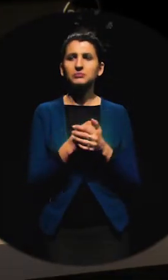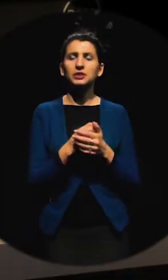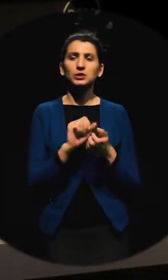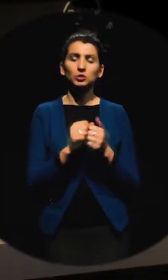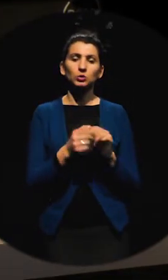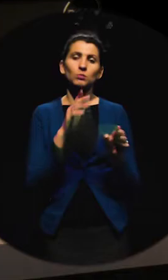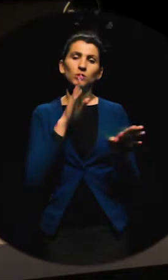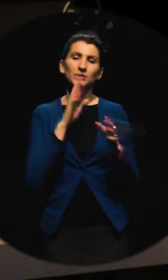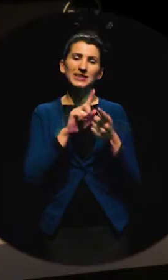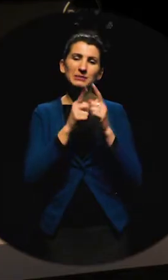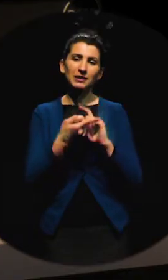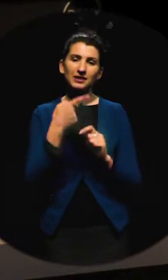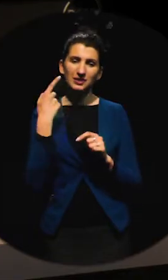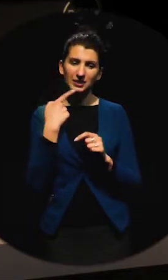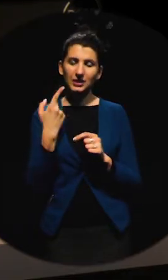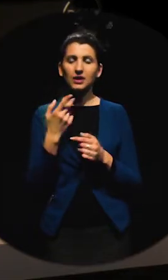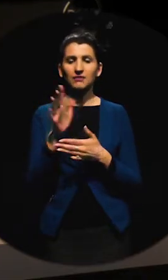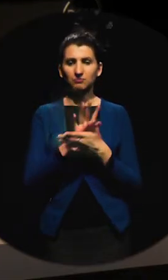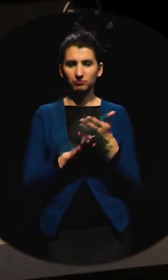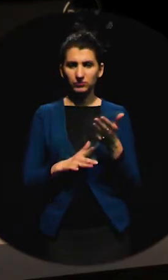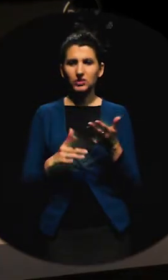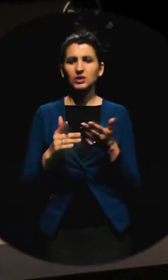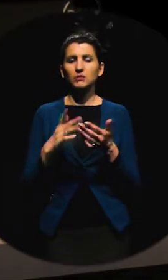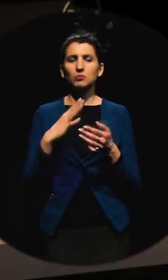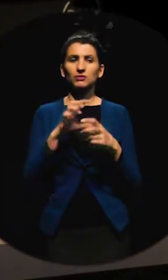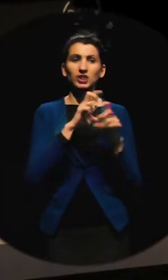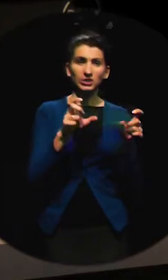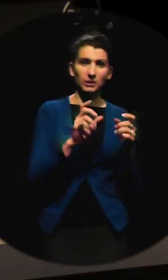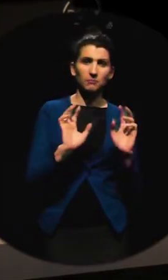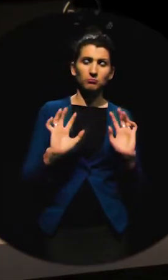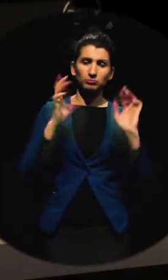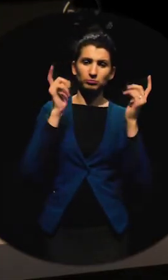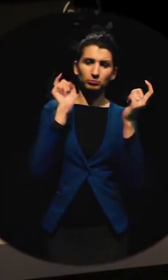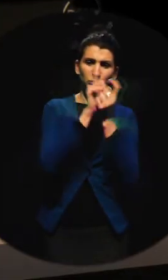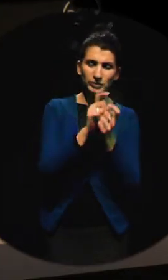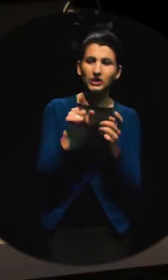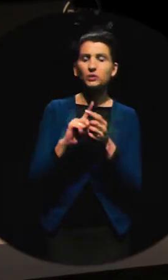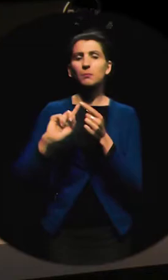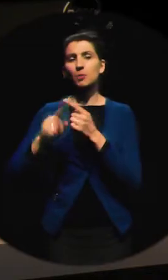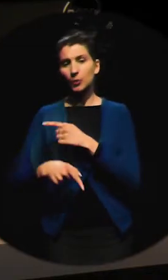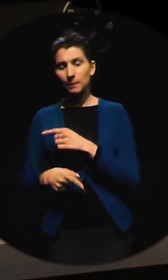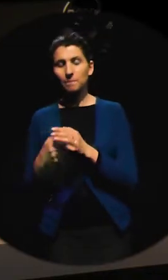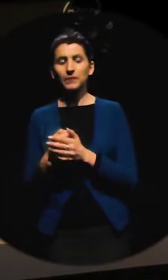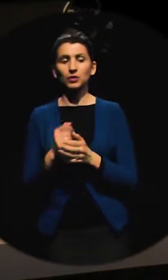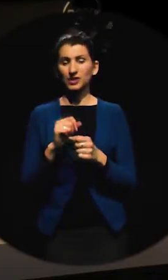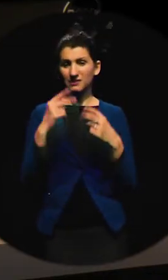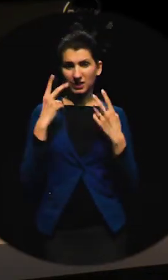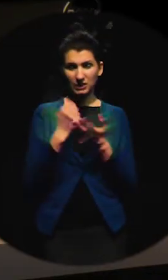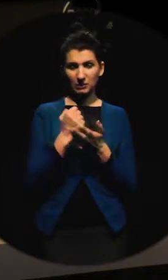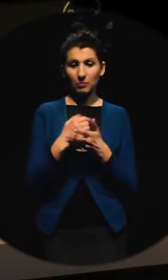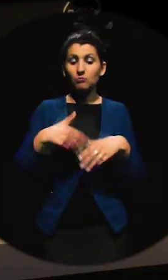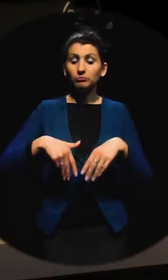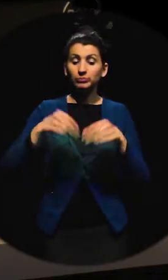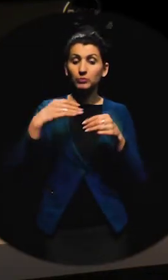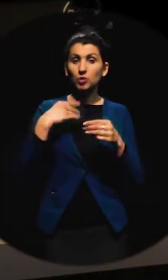rodzaju zmianie języka, która następowała w trakcie protestu i tuż po nim. Kwestię dla mnie bardzo istotną, to znaczy na początku